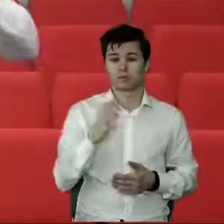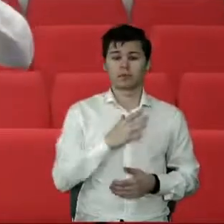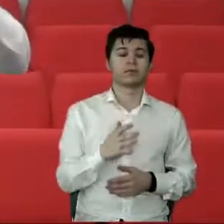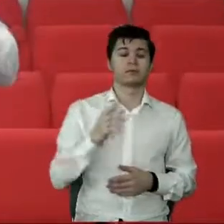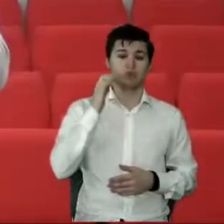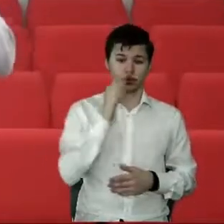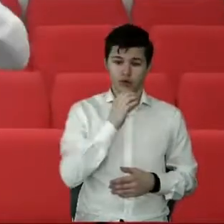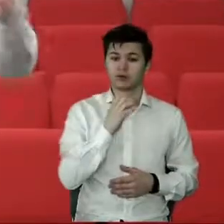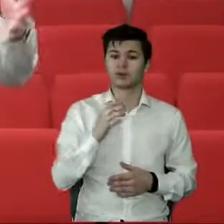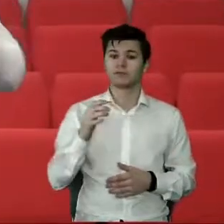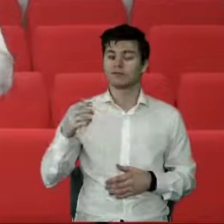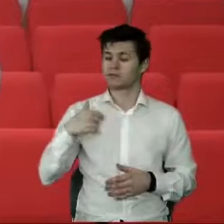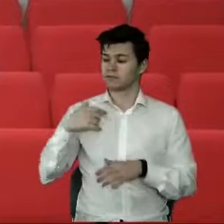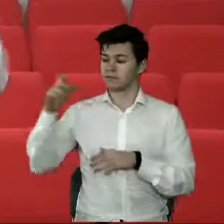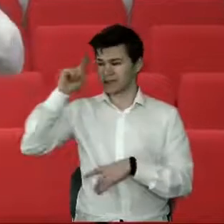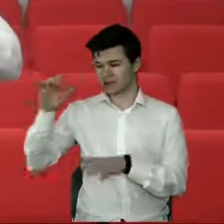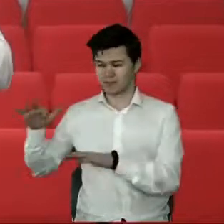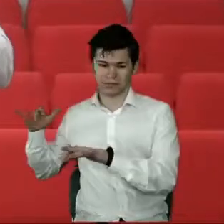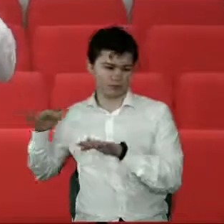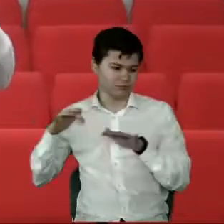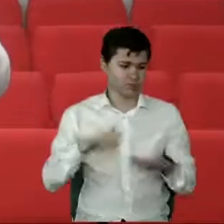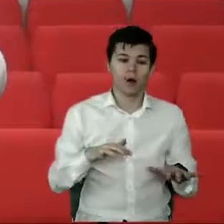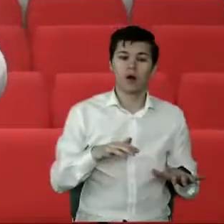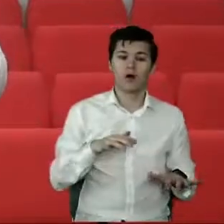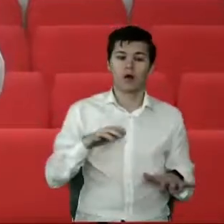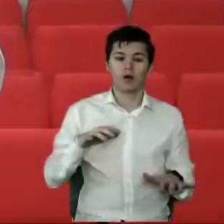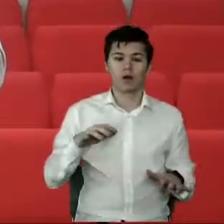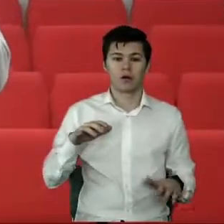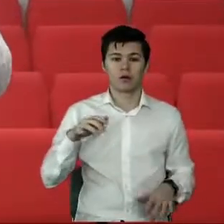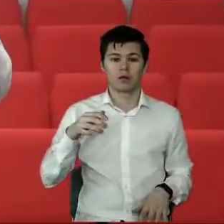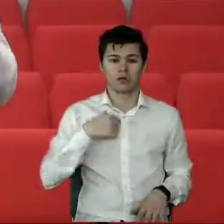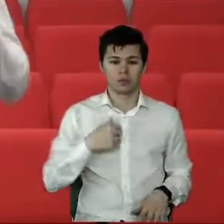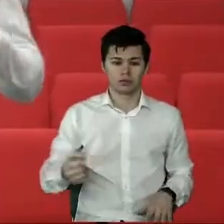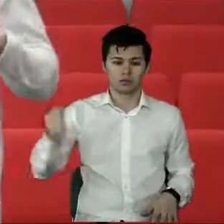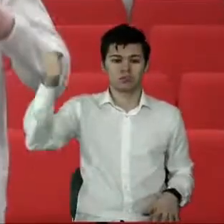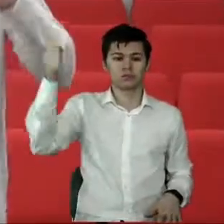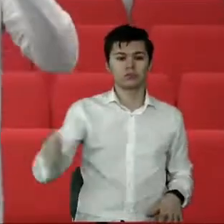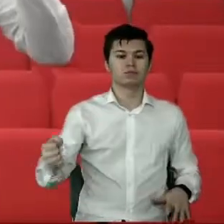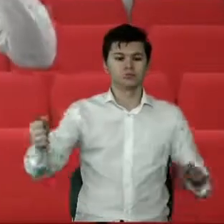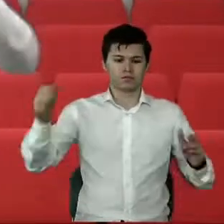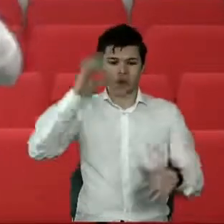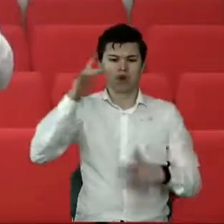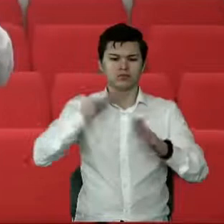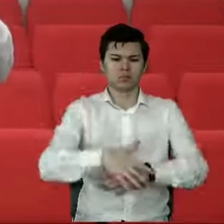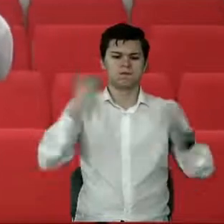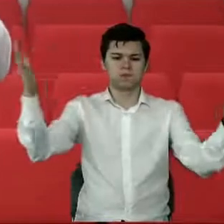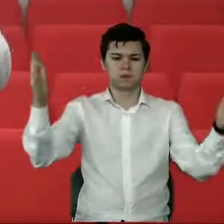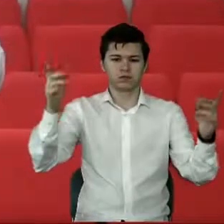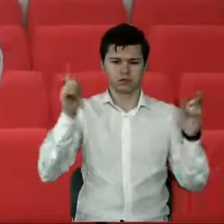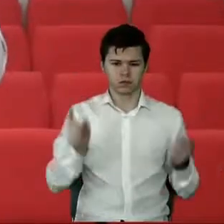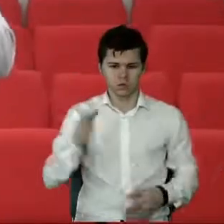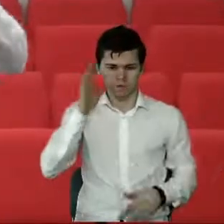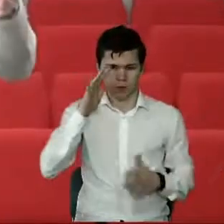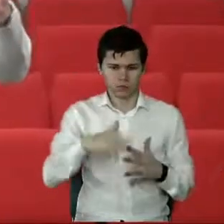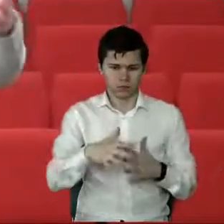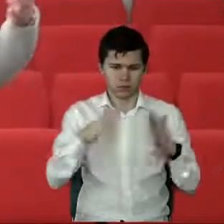народ, Красное море расступилось перед ним. Вода – это природное явление, не подвластное человеку. Под силой Божьей, которая была дана